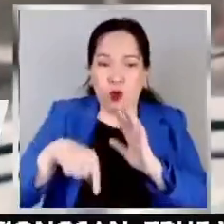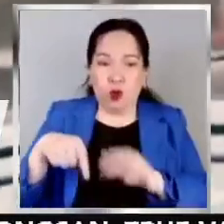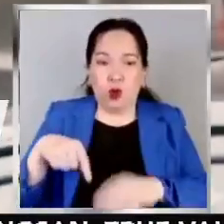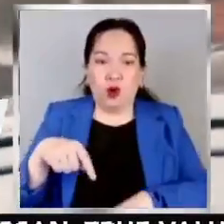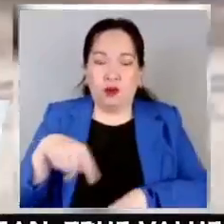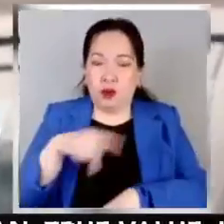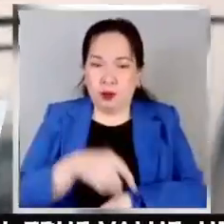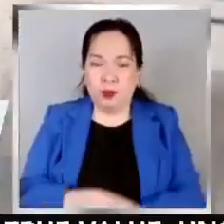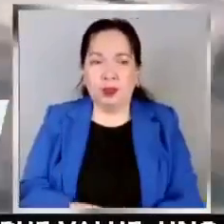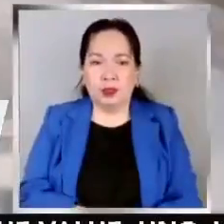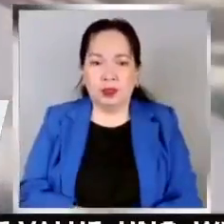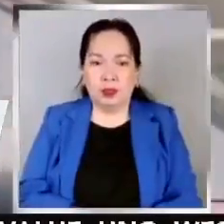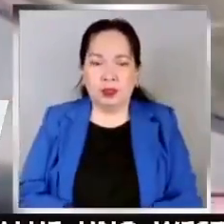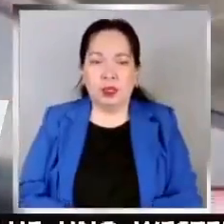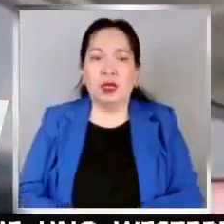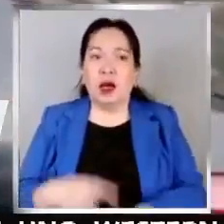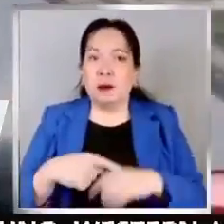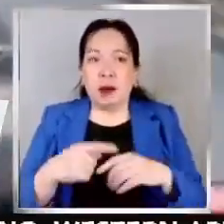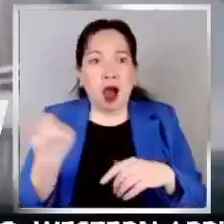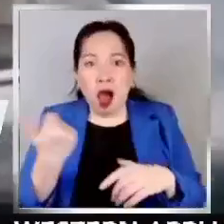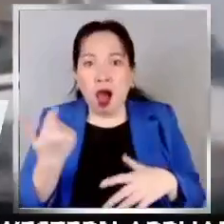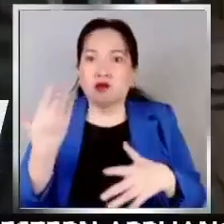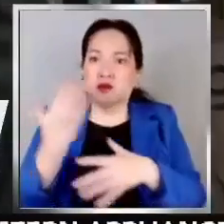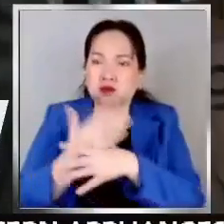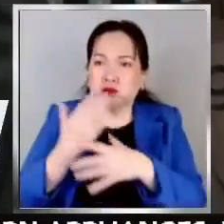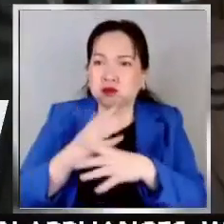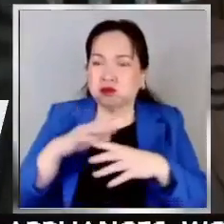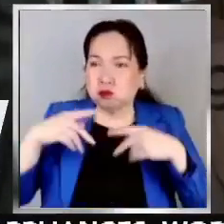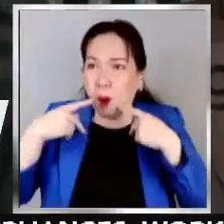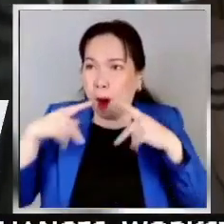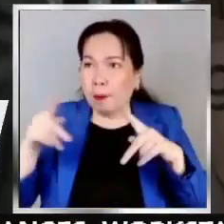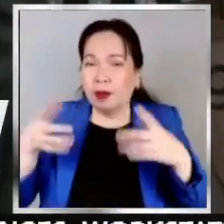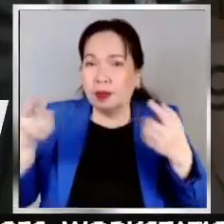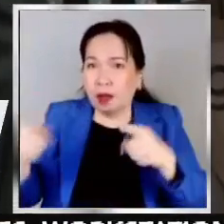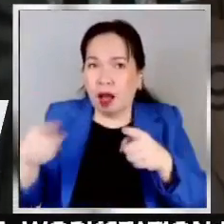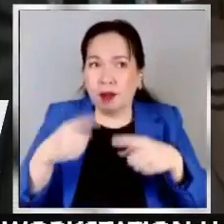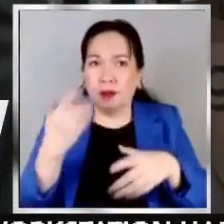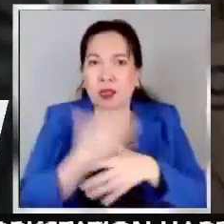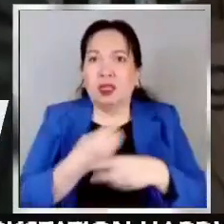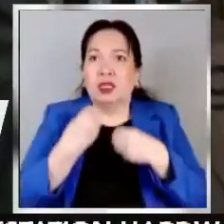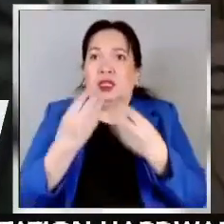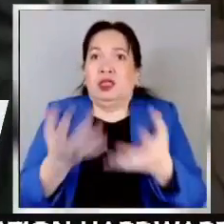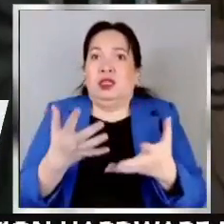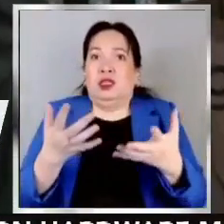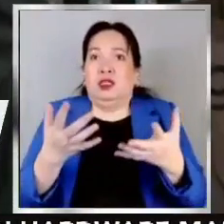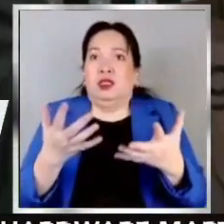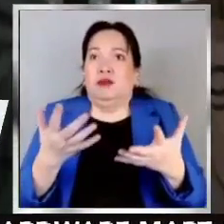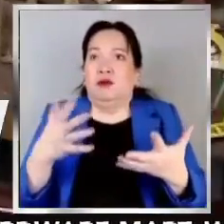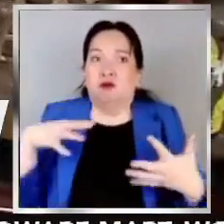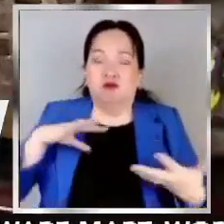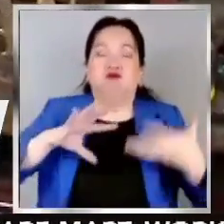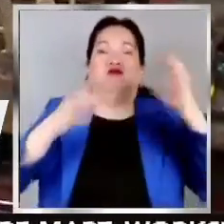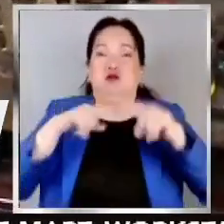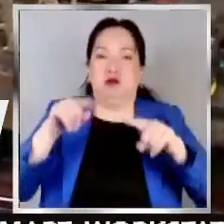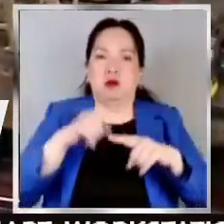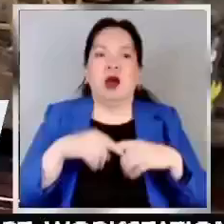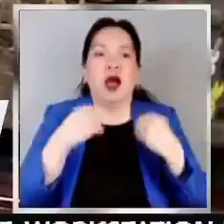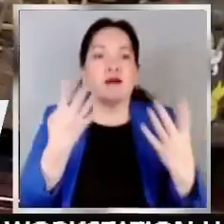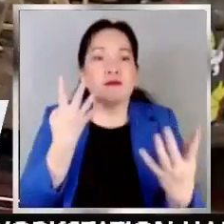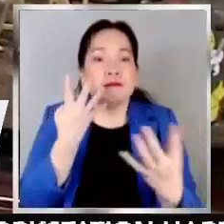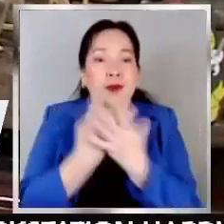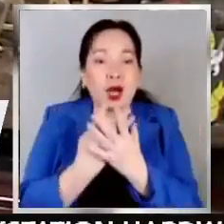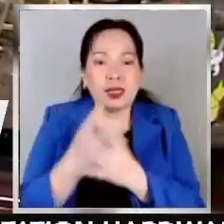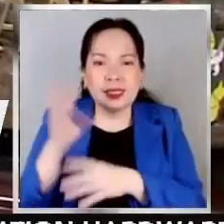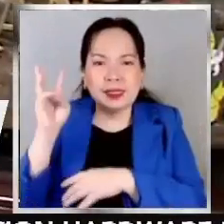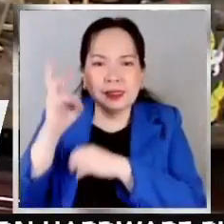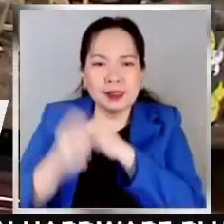other public disturbances, at ito po ay nagkakaroon ng kulong. May kulong po ang penalty dito, 6 na taon. At kapag